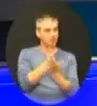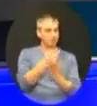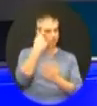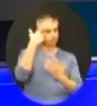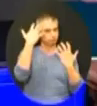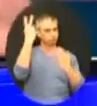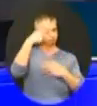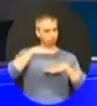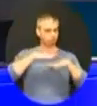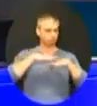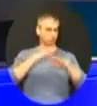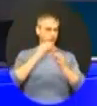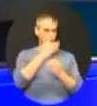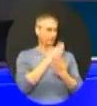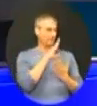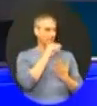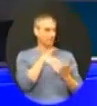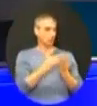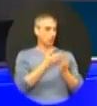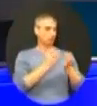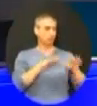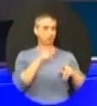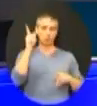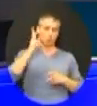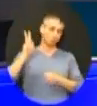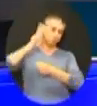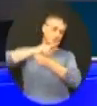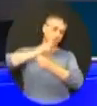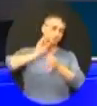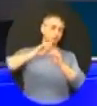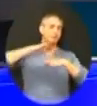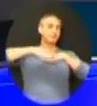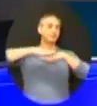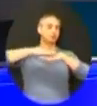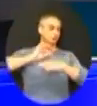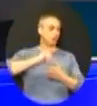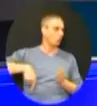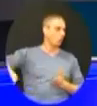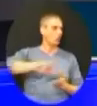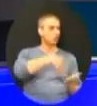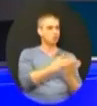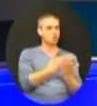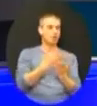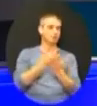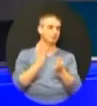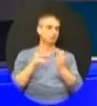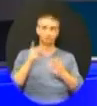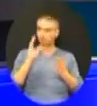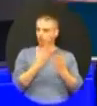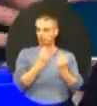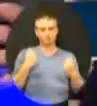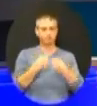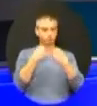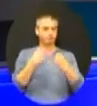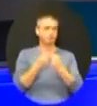ידען משפטי ואתה כבר נגעת ביועץ המשפטי לממשלה שהוא הממונה המשפטי המקצועי של אותם יועצים משפטיים ויהיו פה אין ספור